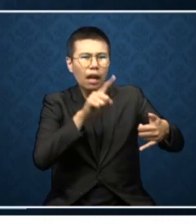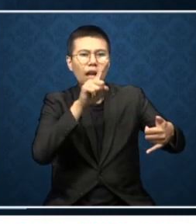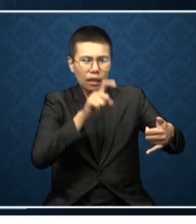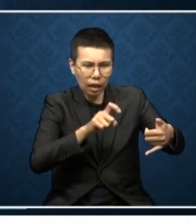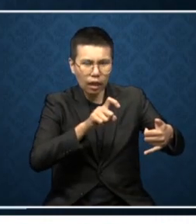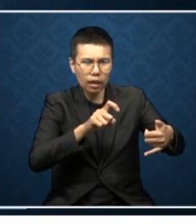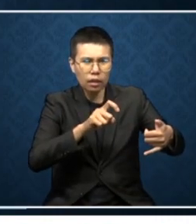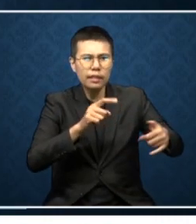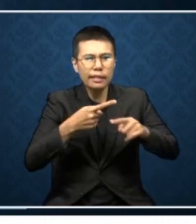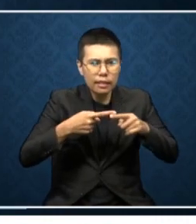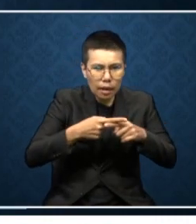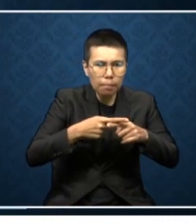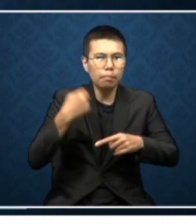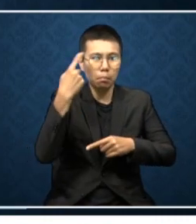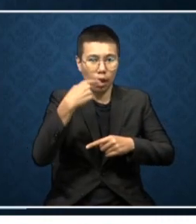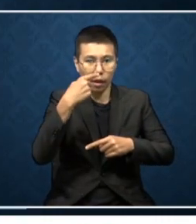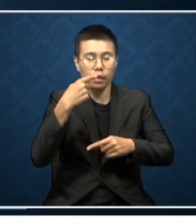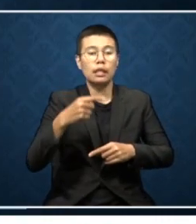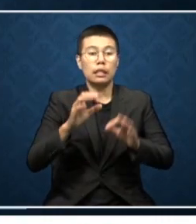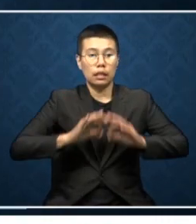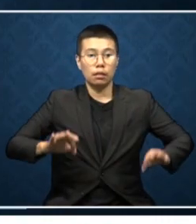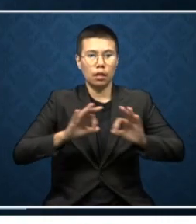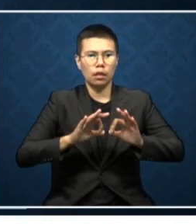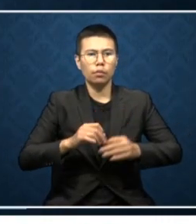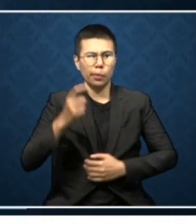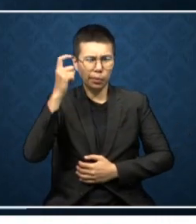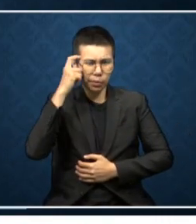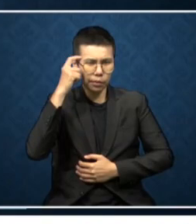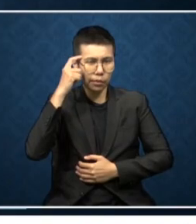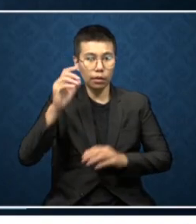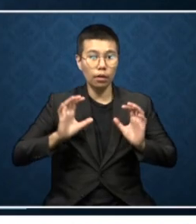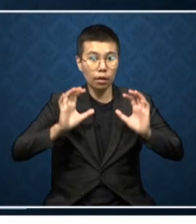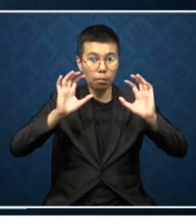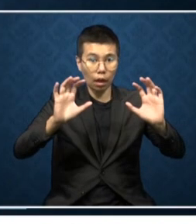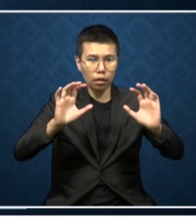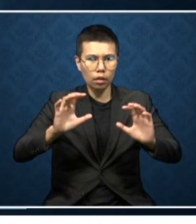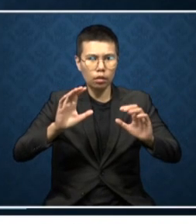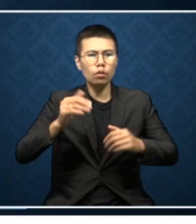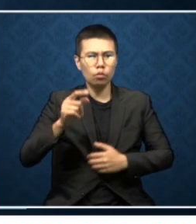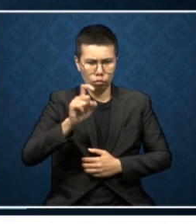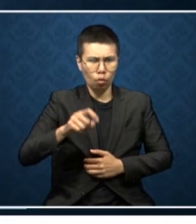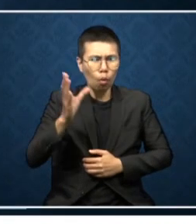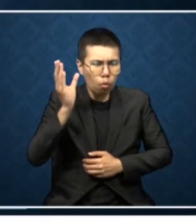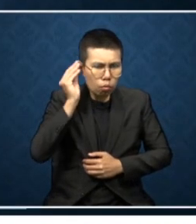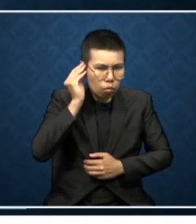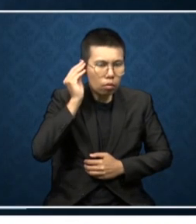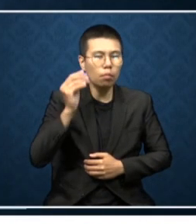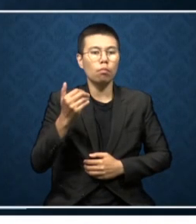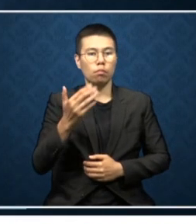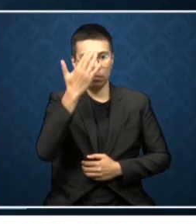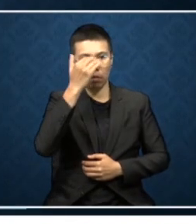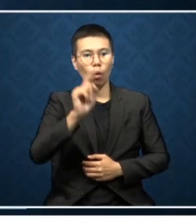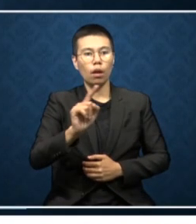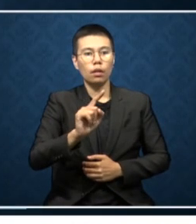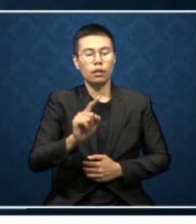เรื่องที่สำคัญมากๆที่ทุกคนต้องตระหนักและก็รัฐบาลควรจะรับฟังนะคะเพราะว่าเราไม่ทราบเลย